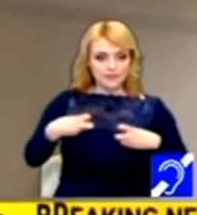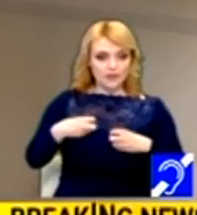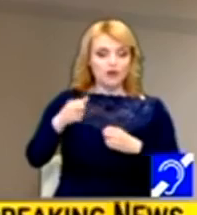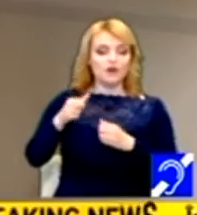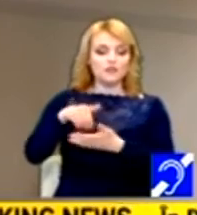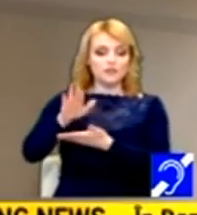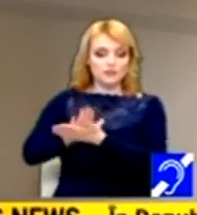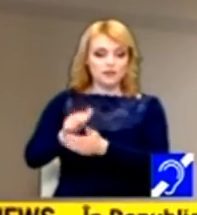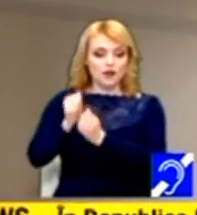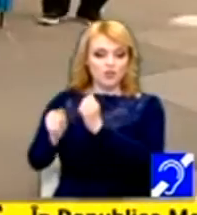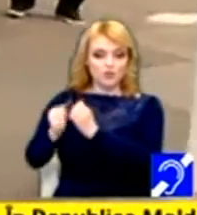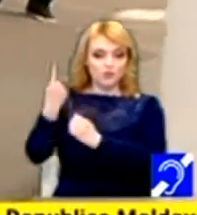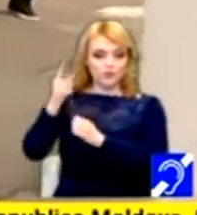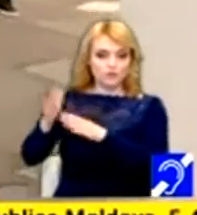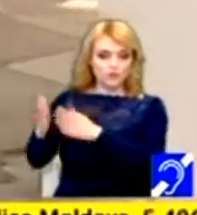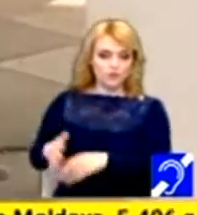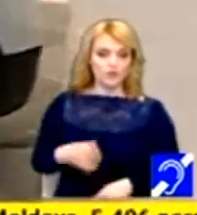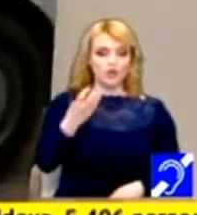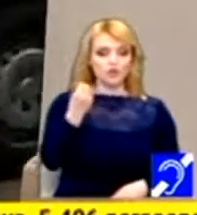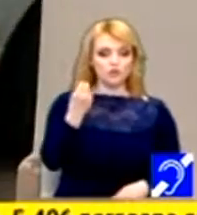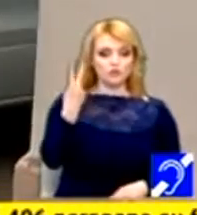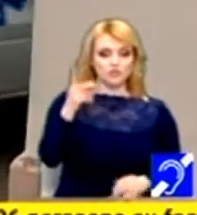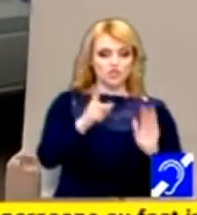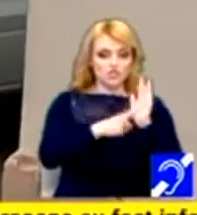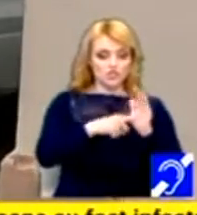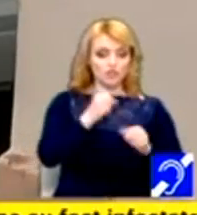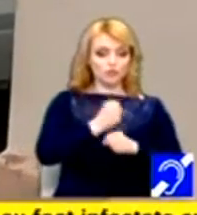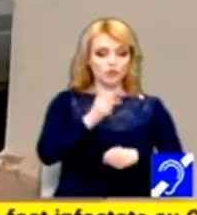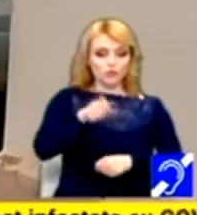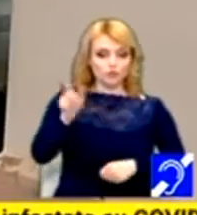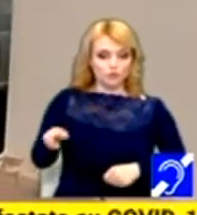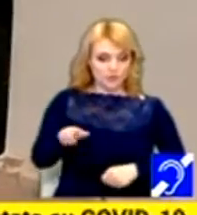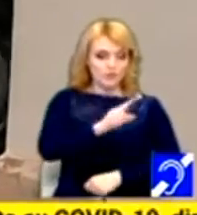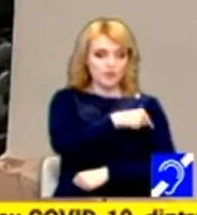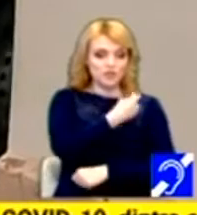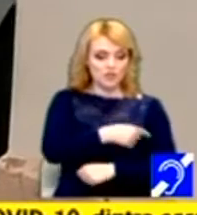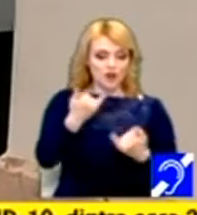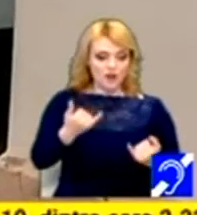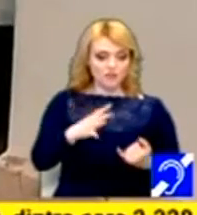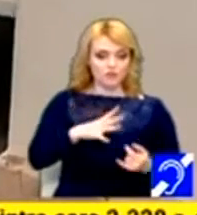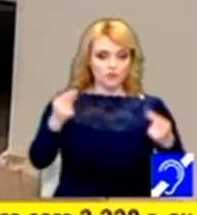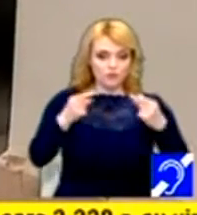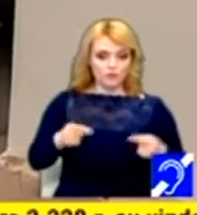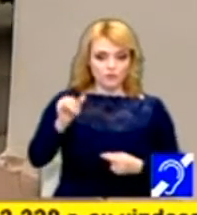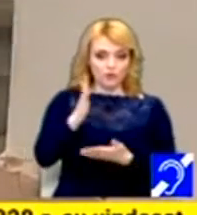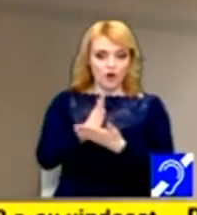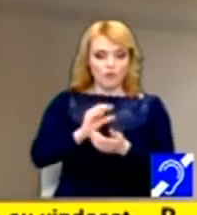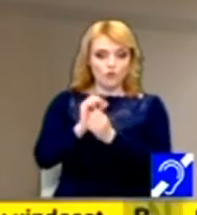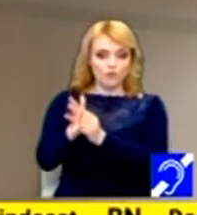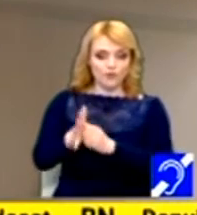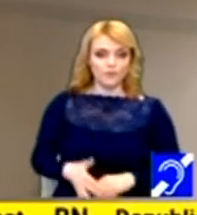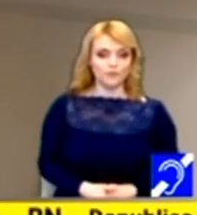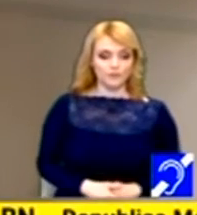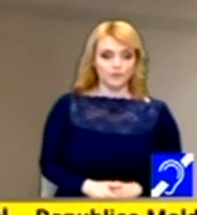au înregistrat câte un caz. Încă 26 de angajați din sistemul medical au fost confirmați astăzi cu COVID-19.